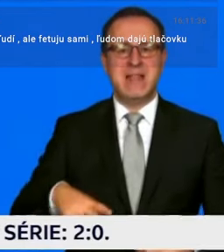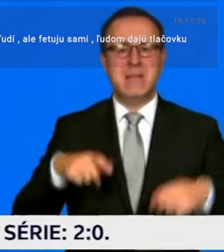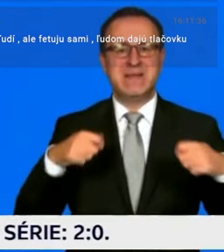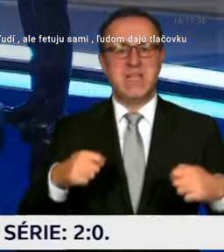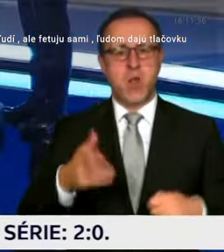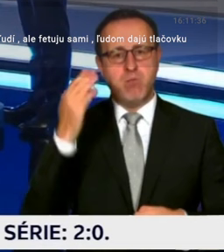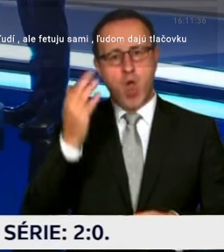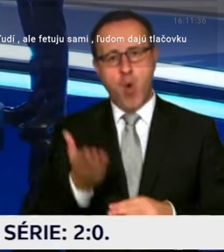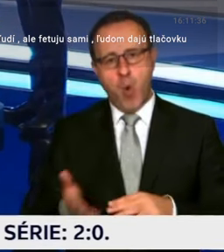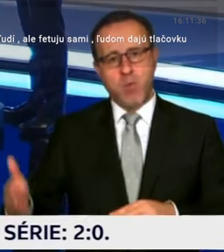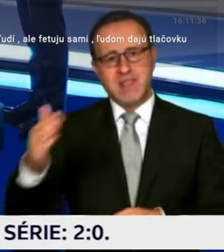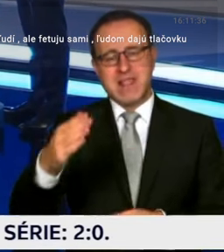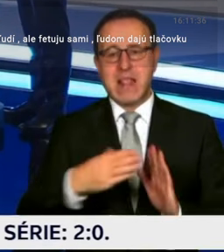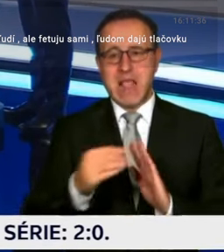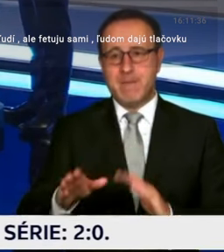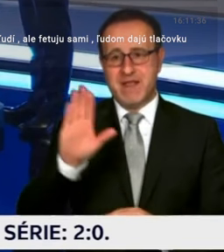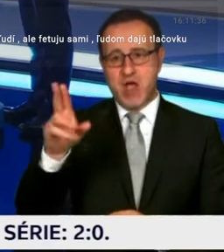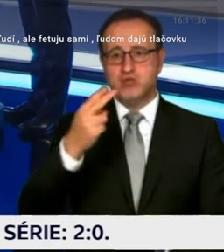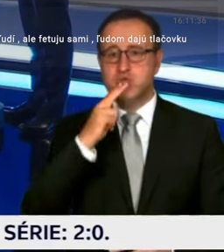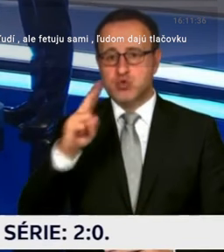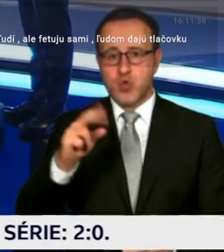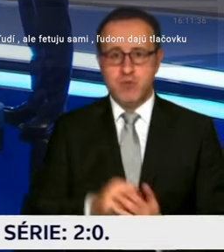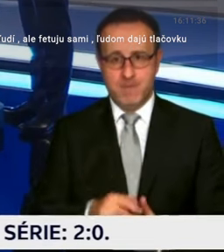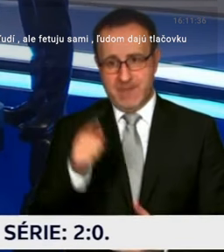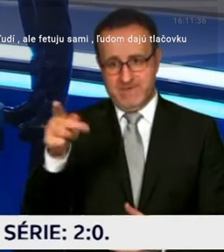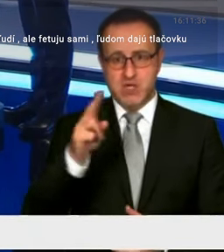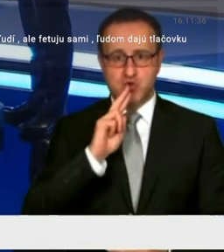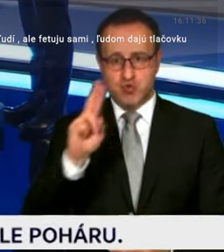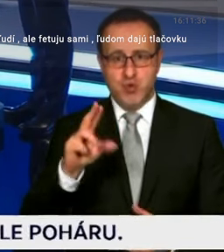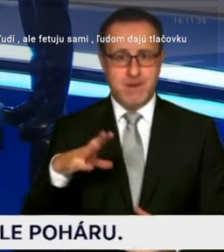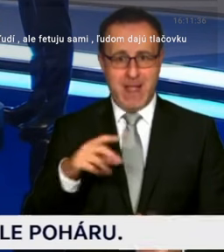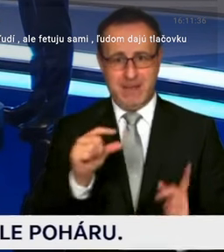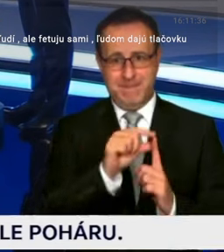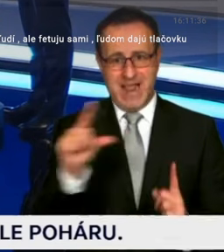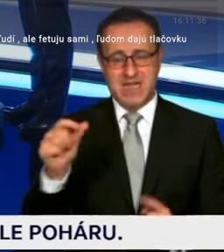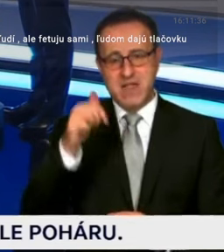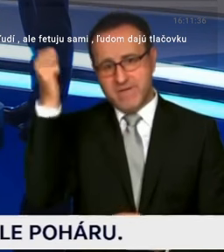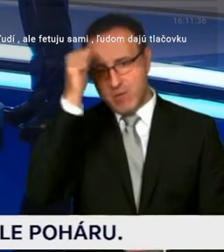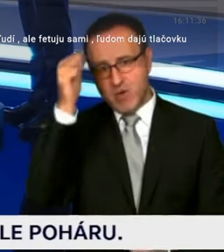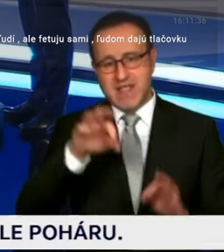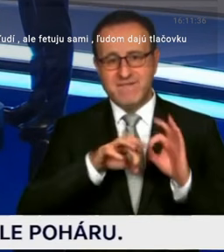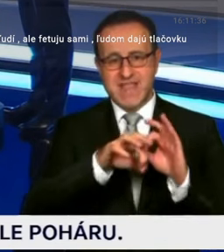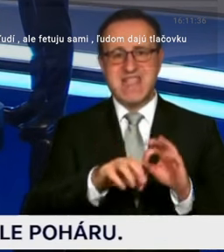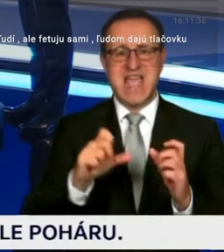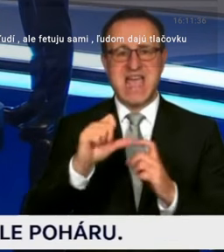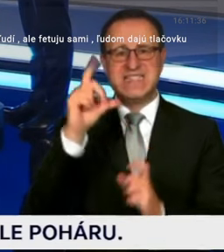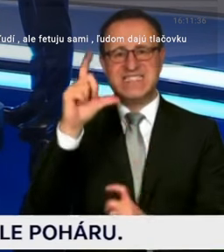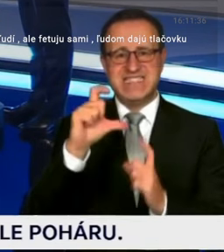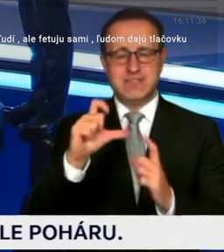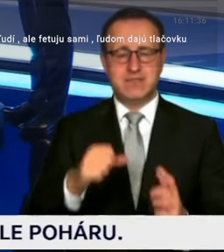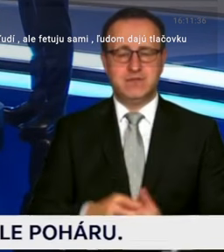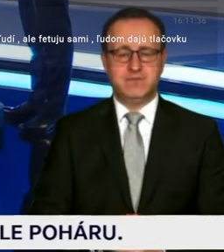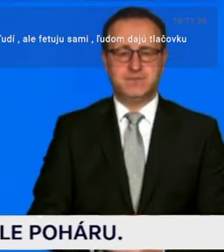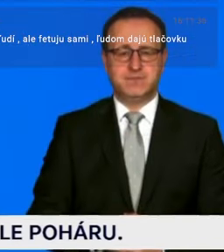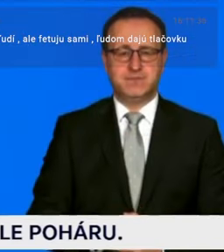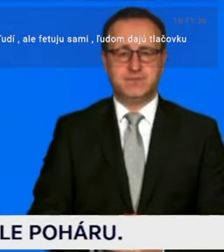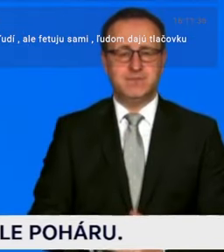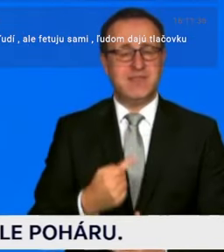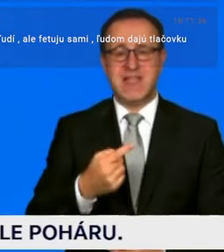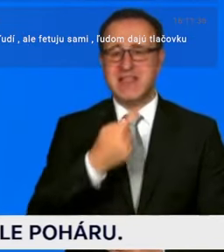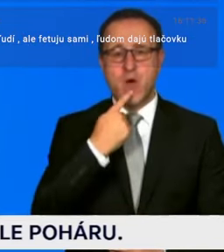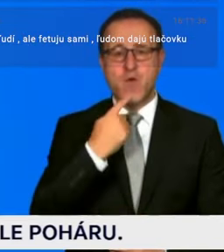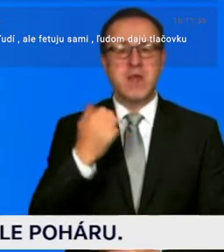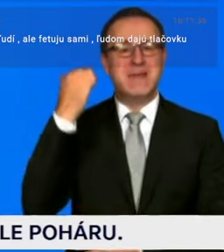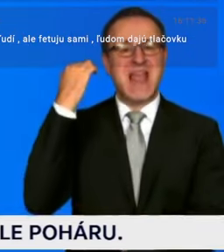obídené teraz napriek vášmu sľubu napriek vášmu sľubu pán Pellegrini pri menovaní vedenia slovensk informačnej služby nehovorím